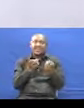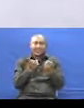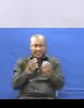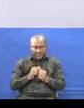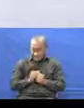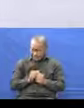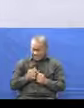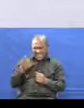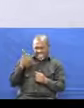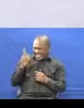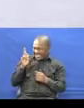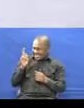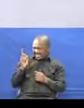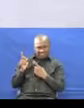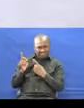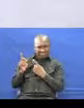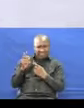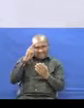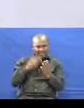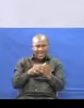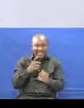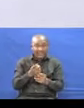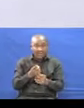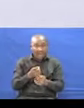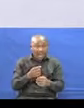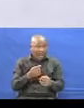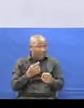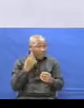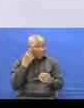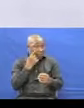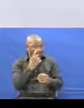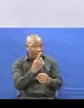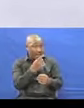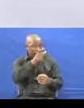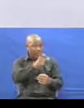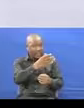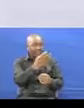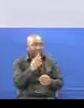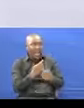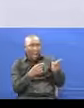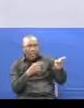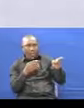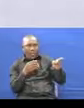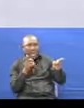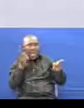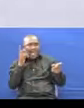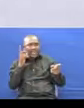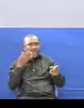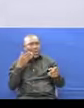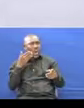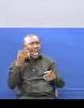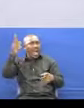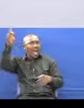nini? Hujawahi kusikia mtu anasema ah, yule ana asili ya Ulaya, yule ana asili ya Afrika yule. Yaani vitu ambavyo vina asili moja. Kwa